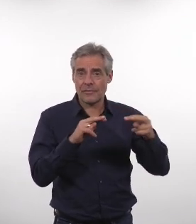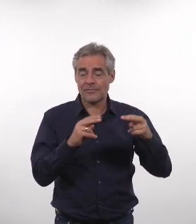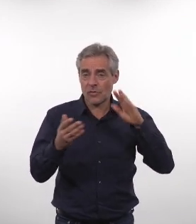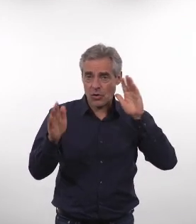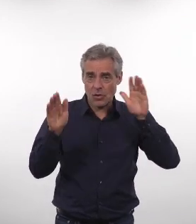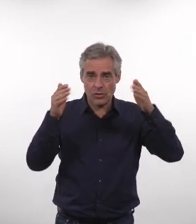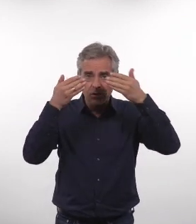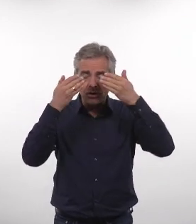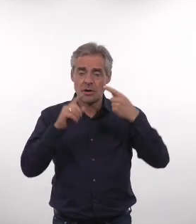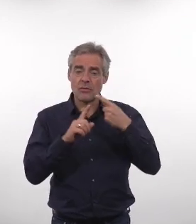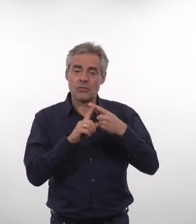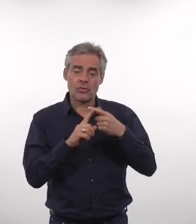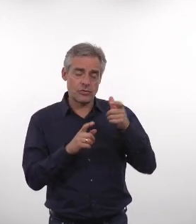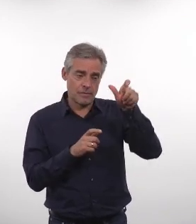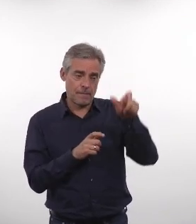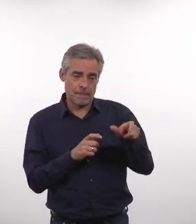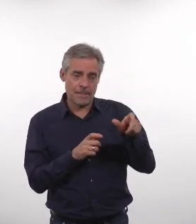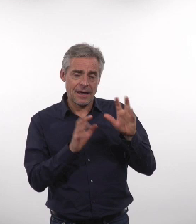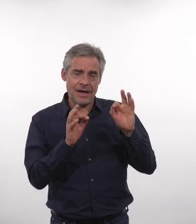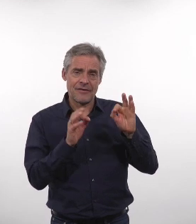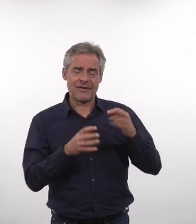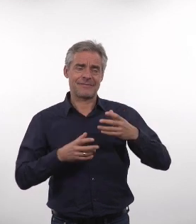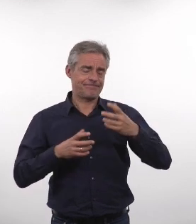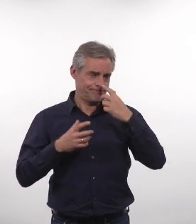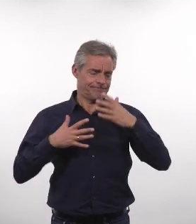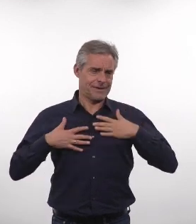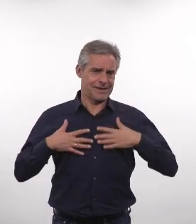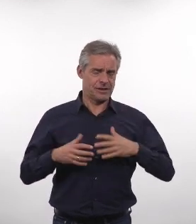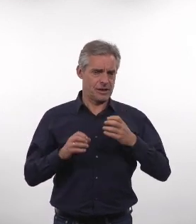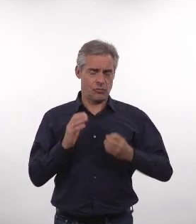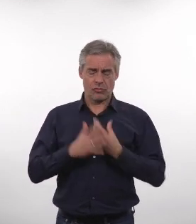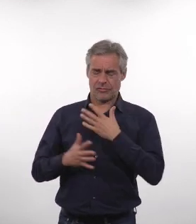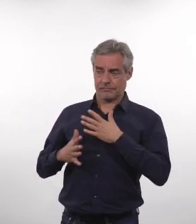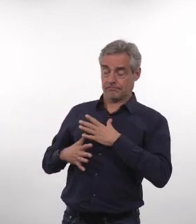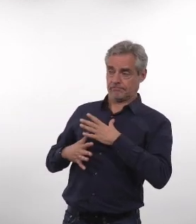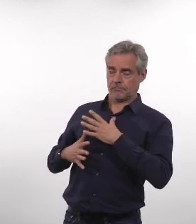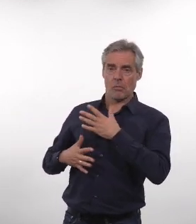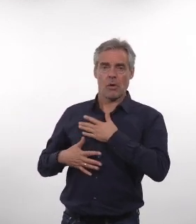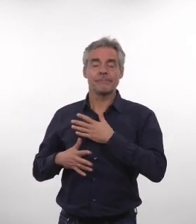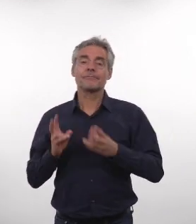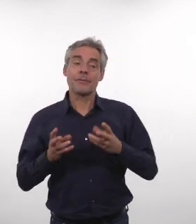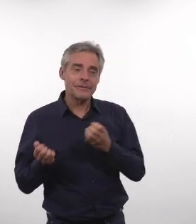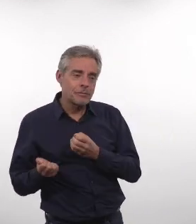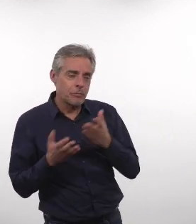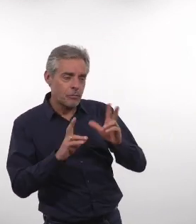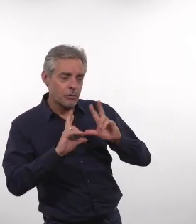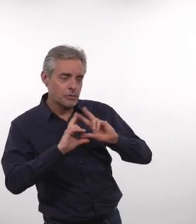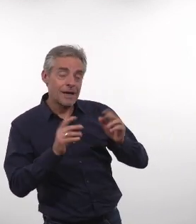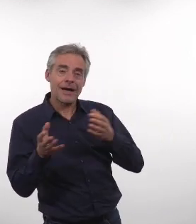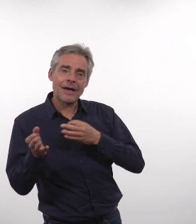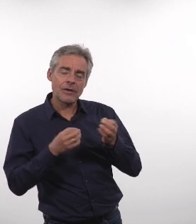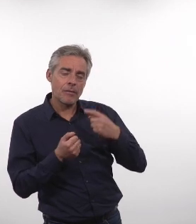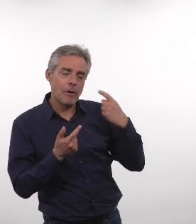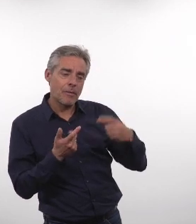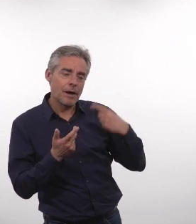répondre à la question de la rigidité par rapport à tout ce qui est nouveau. Et le fait de proposer de façon régulière, et ben,